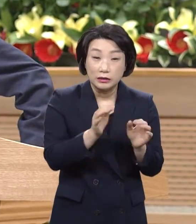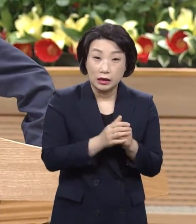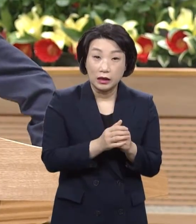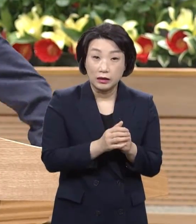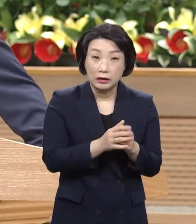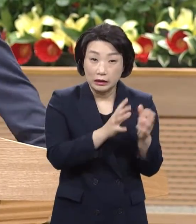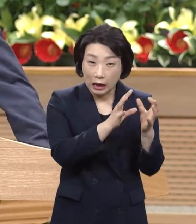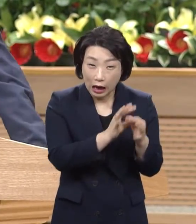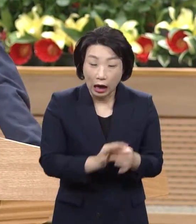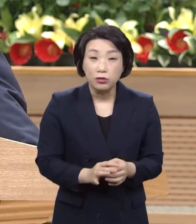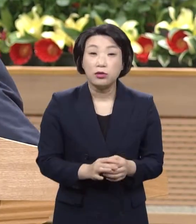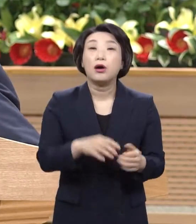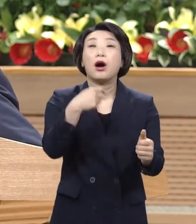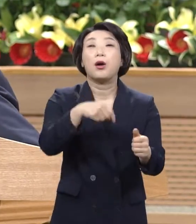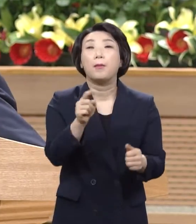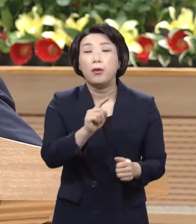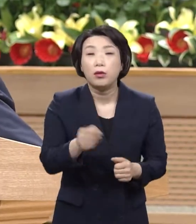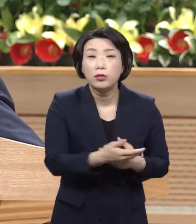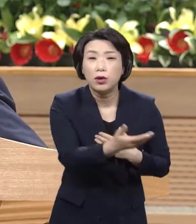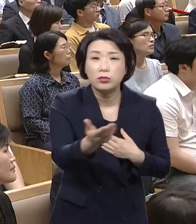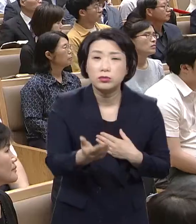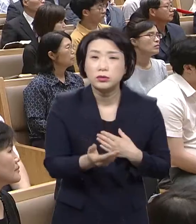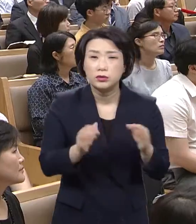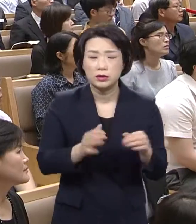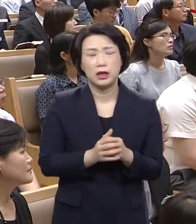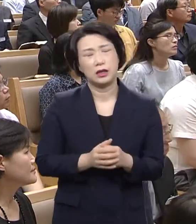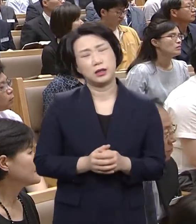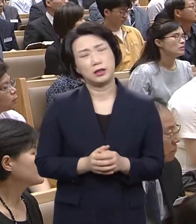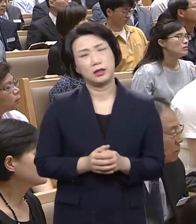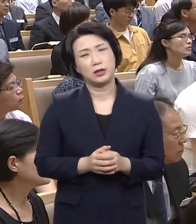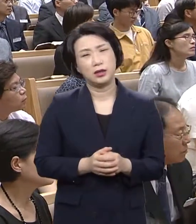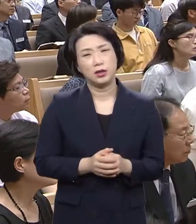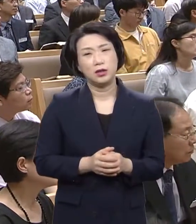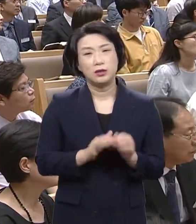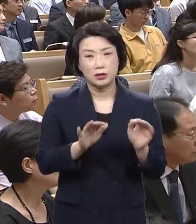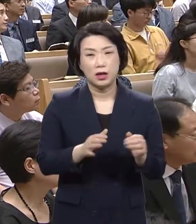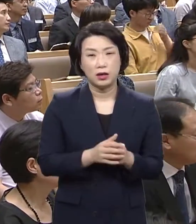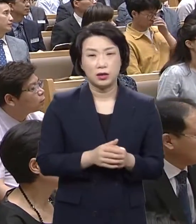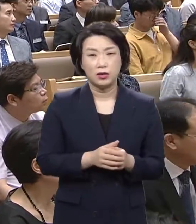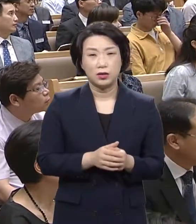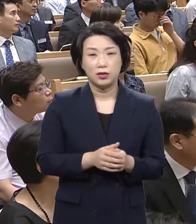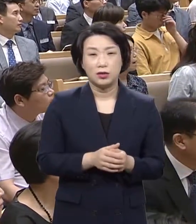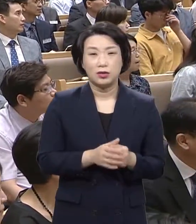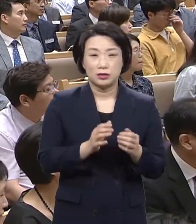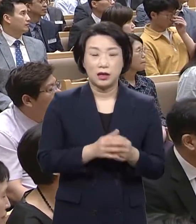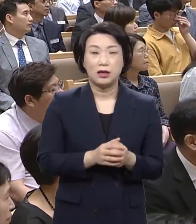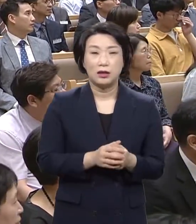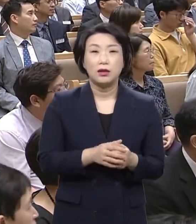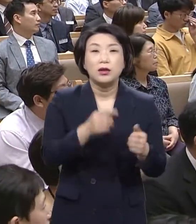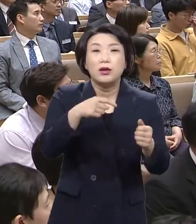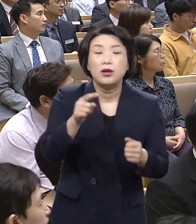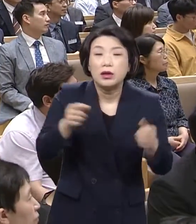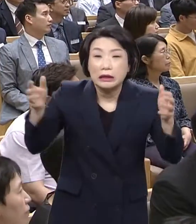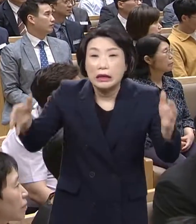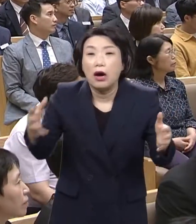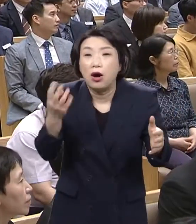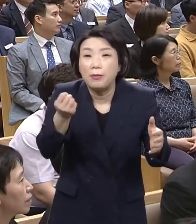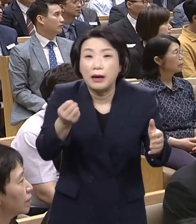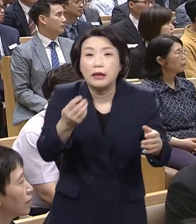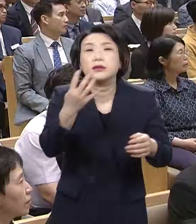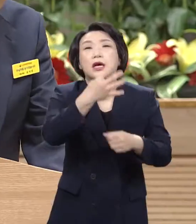생겨나서부터 지적하기를 얼마 했느냐? 4,000년 동안 했습니다.